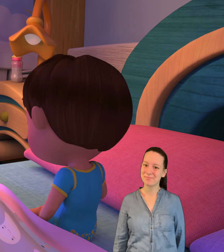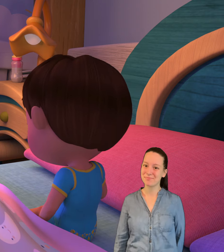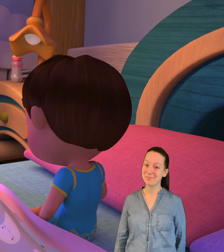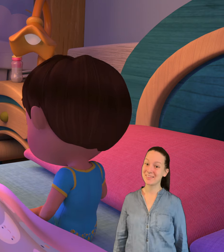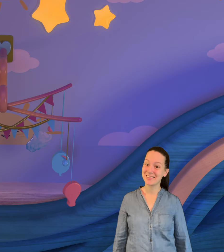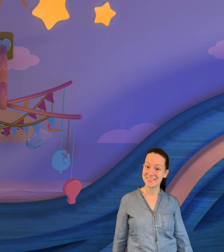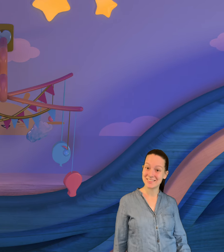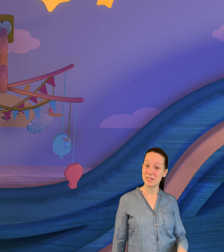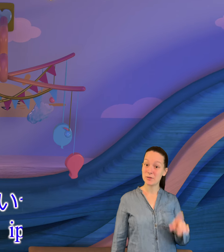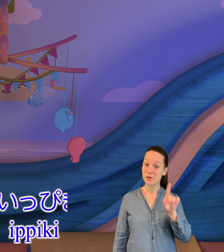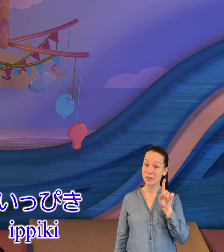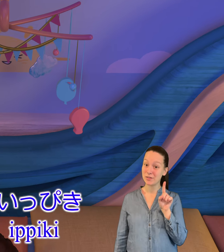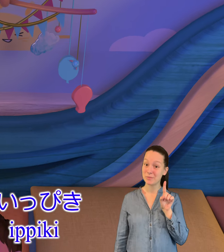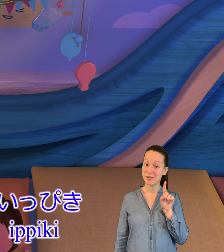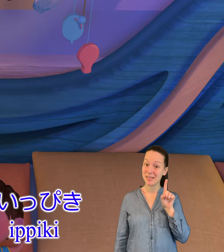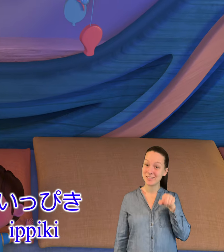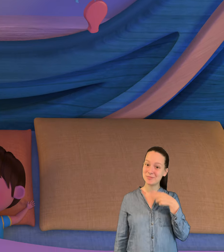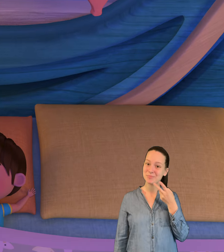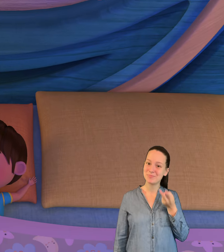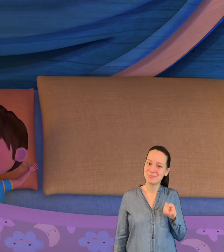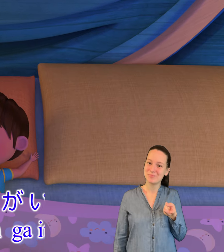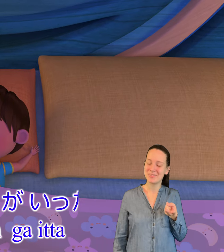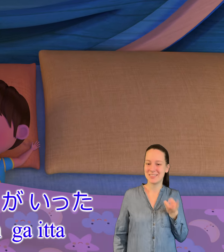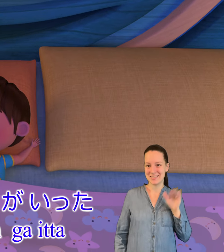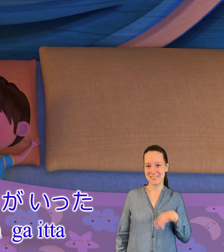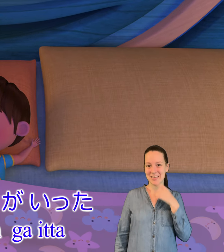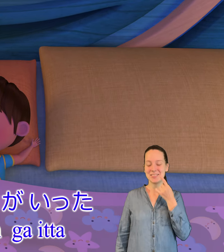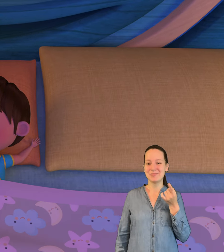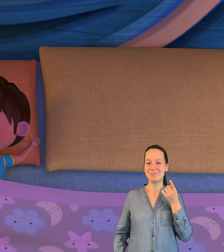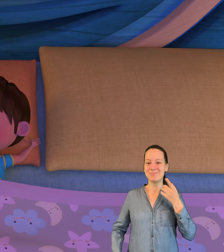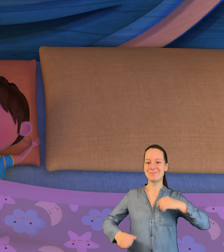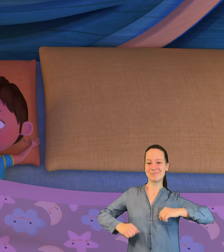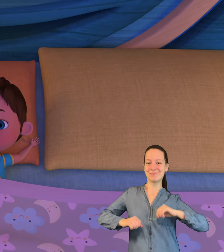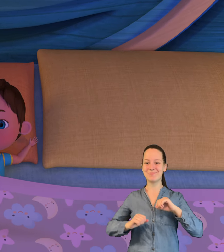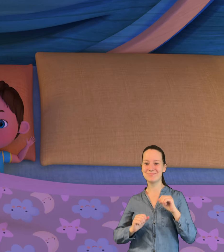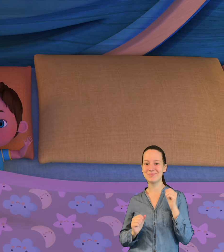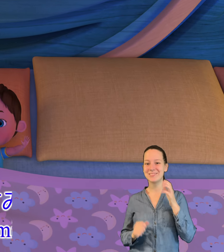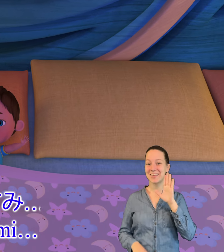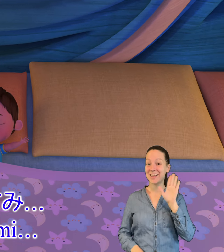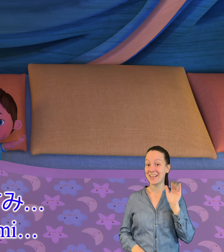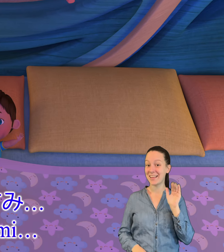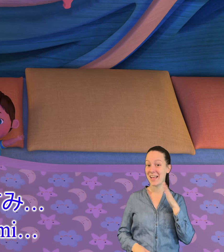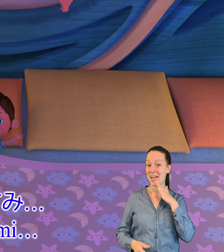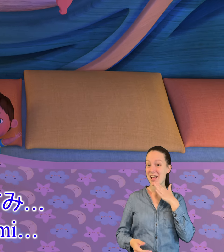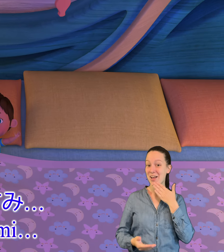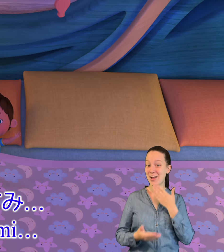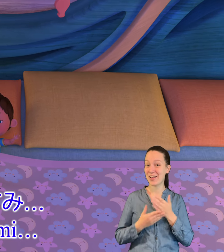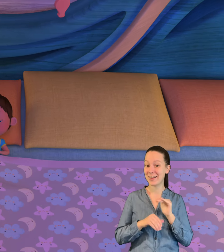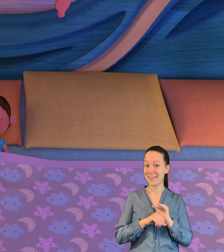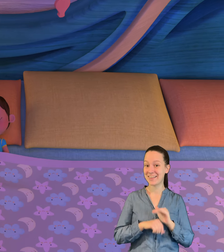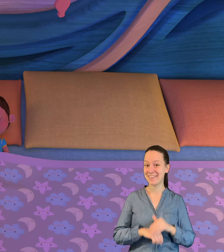たベッドに1匹ちびちゃんが行ったおやすみ